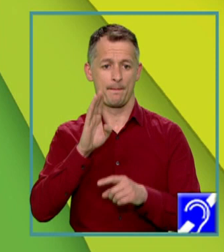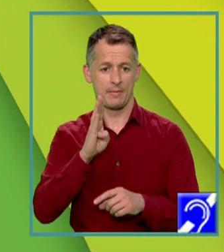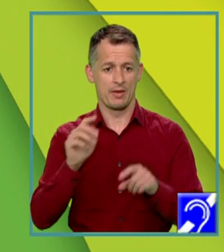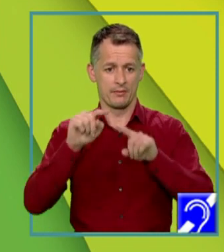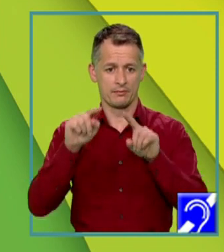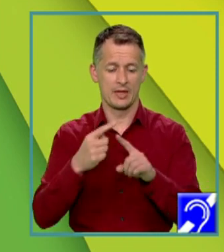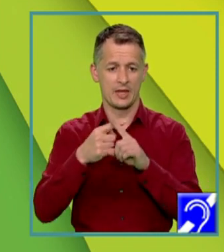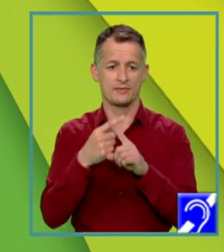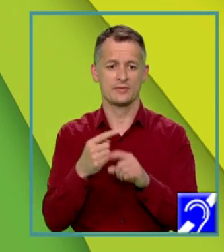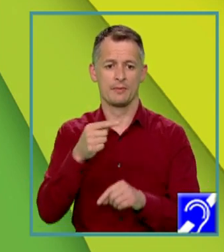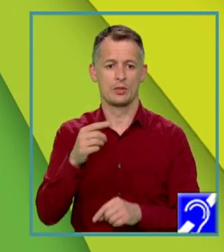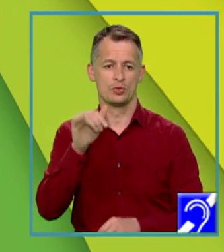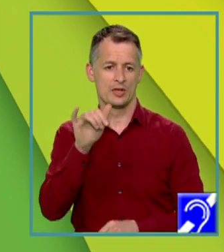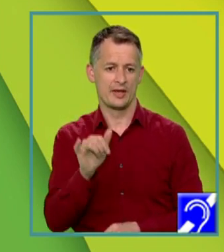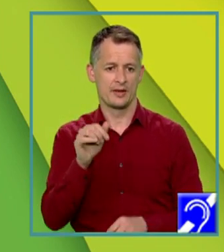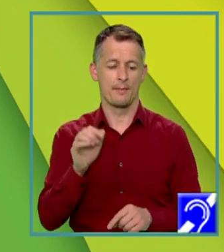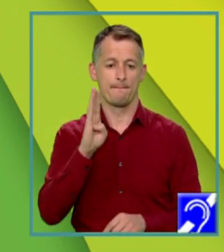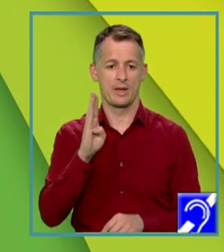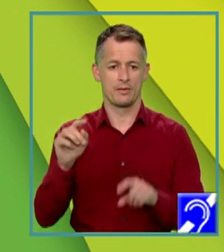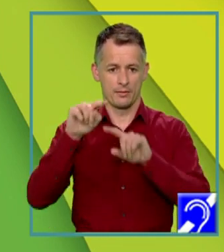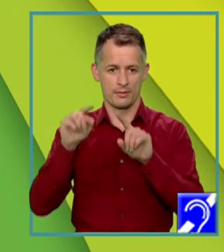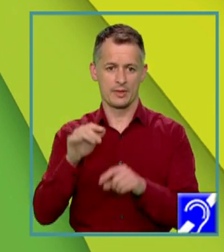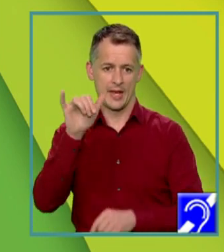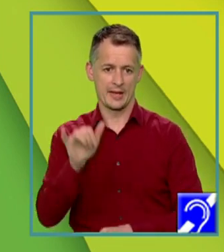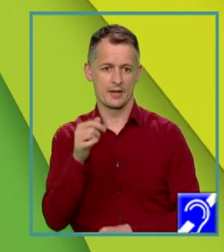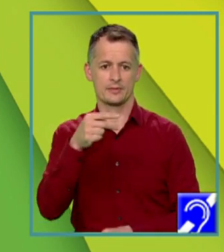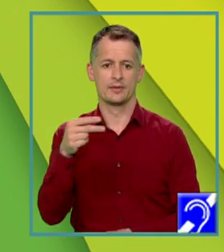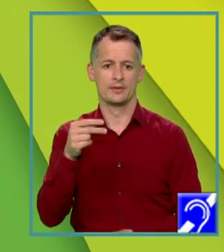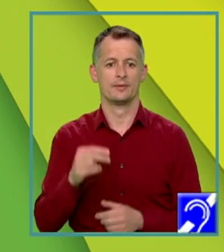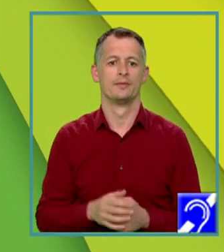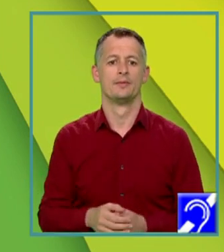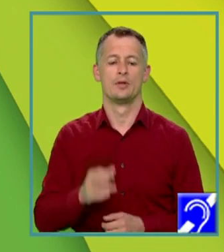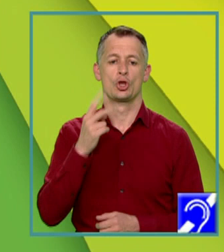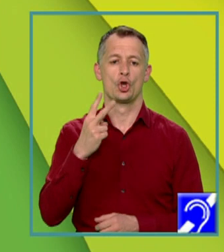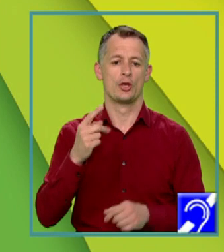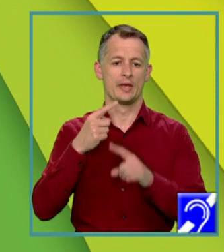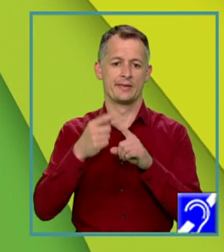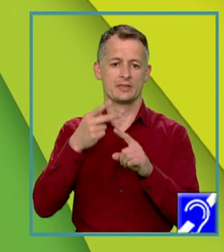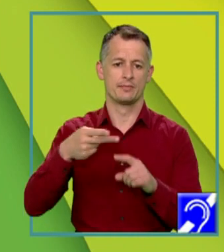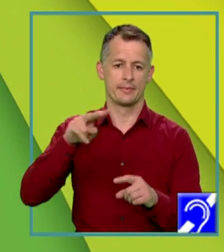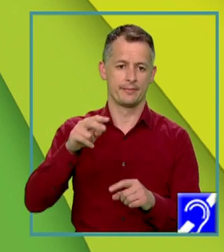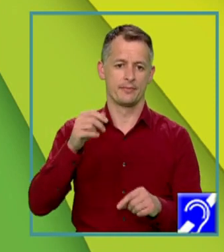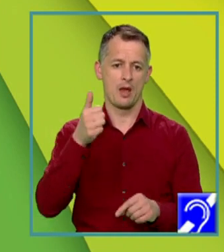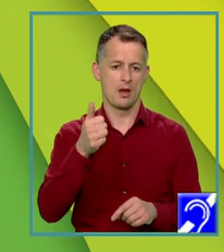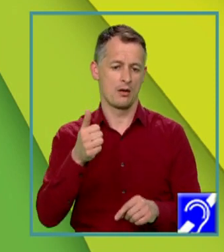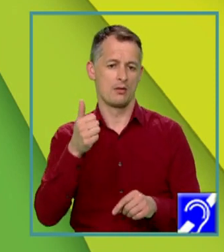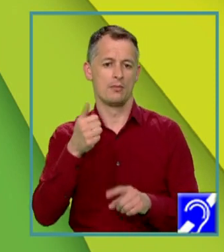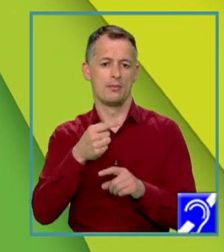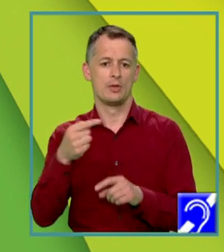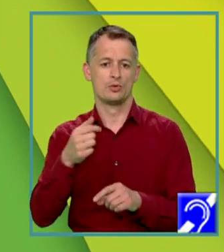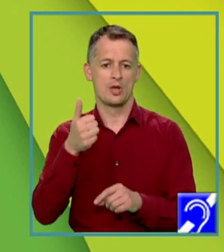pe Google cu 2 x pătrat A minus x 2 minus 2 egal pătrat a plus